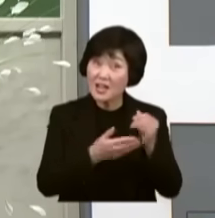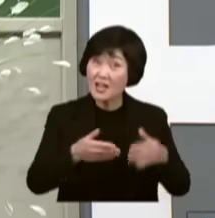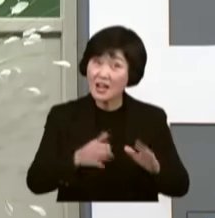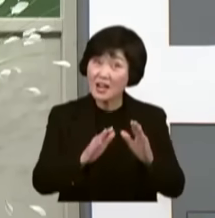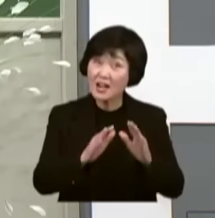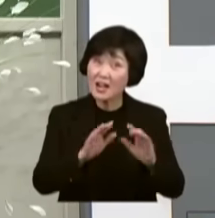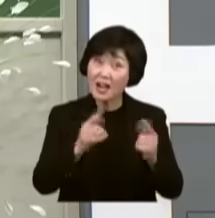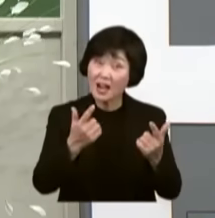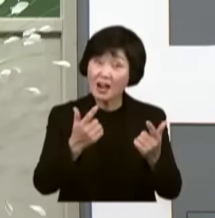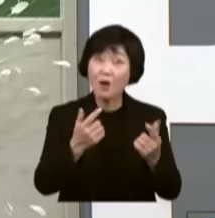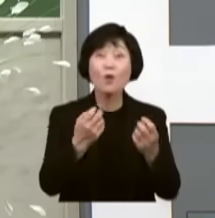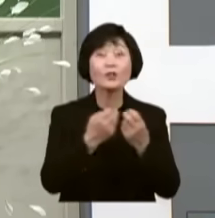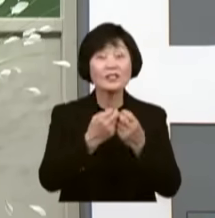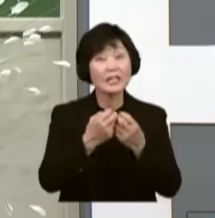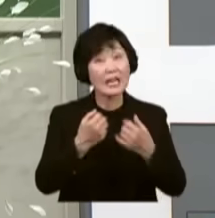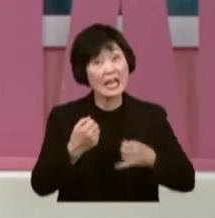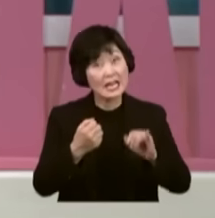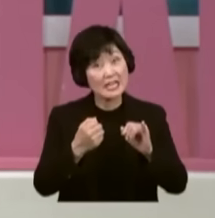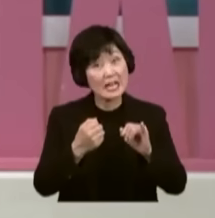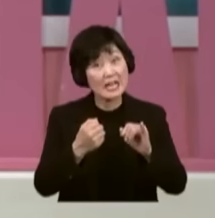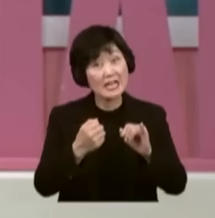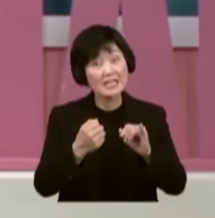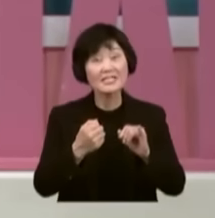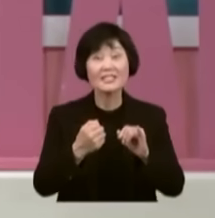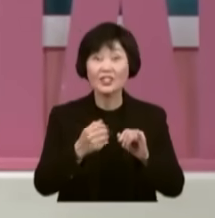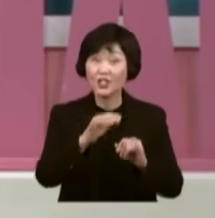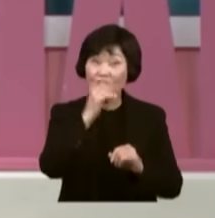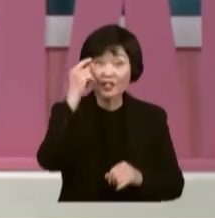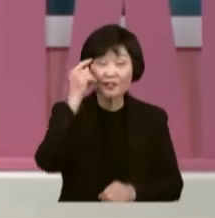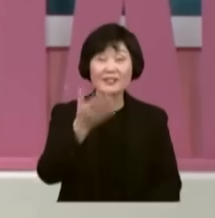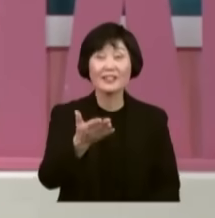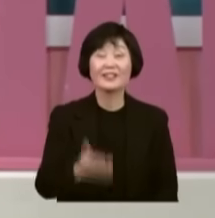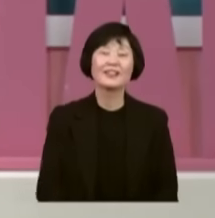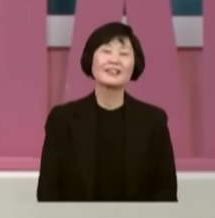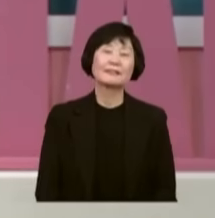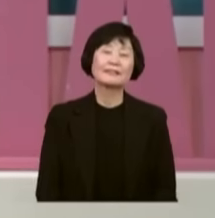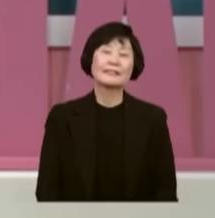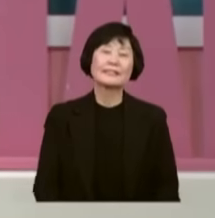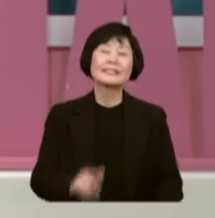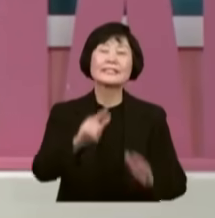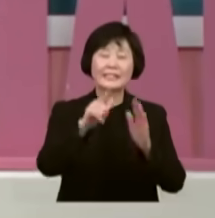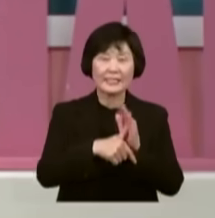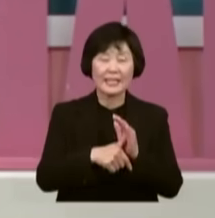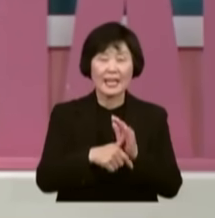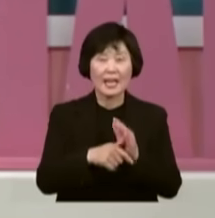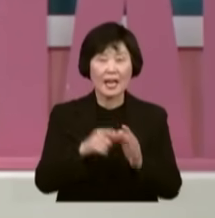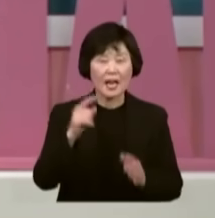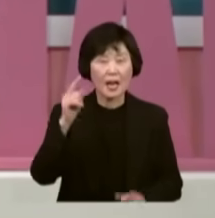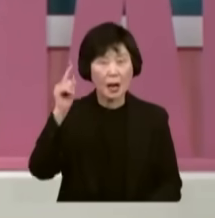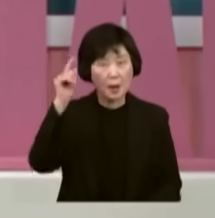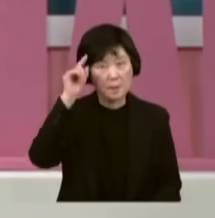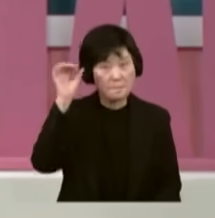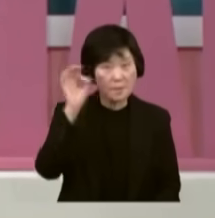해서 가졌어요? 아니었죠. 그럼 어떻게 수민이가 생긴 거예요? 그러니까 이제 그때 이제 참 생각지도